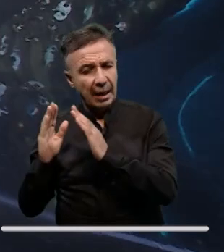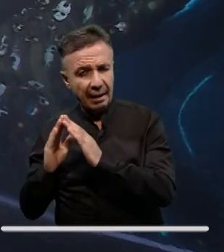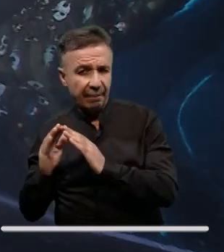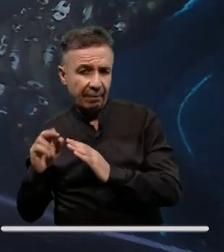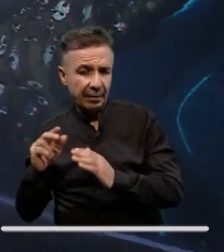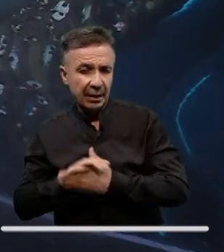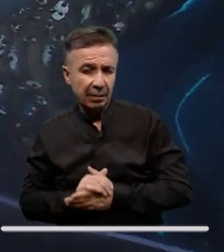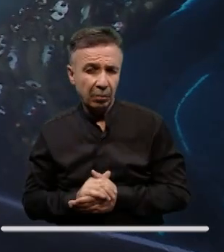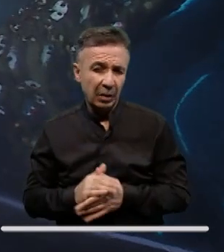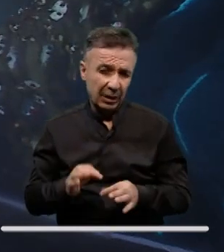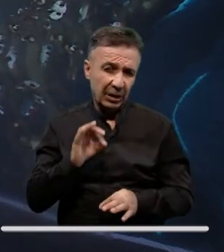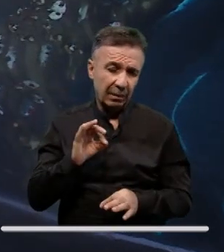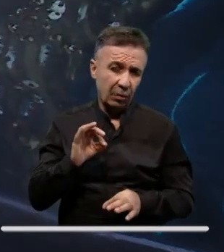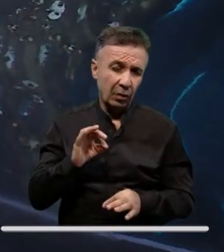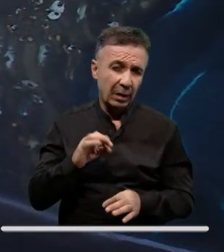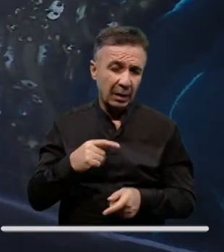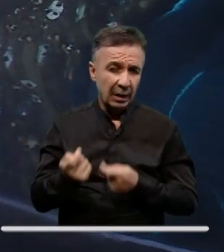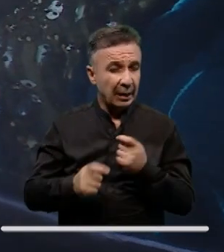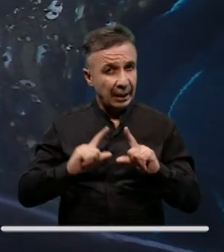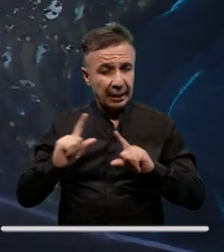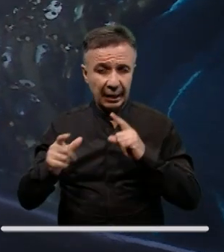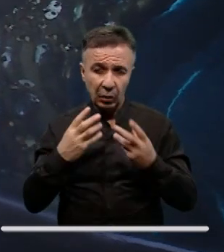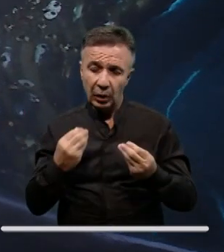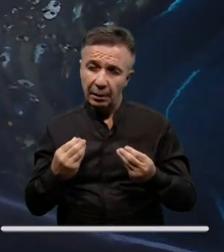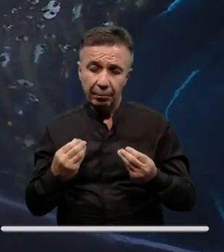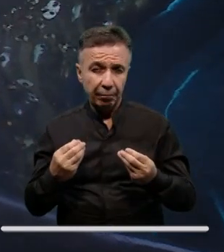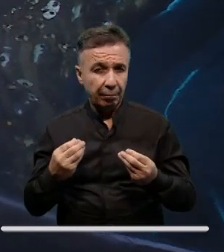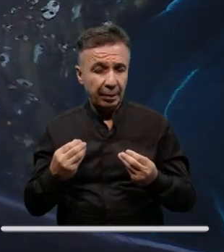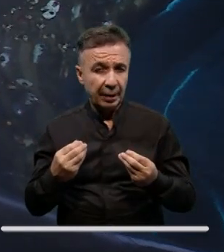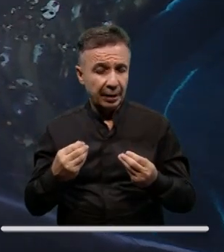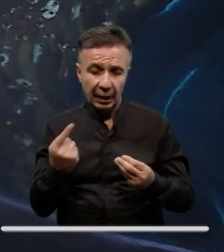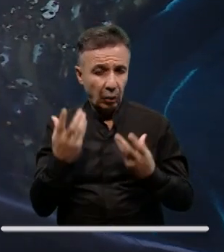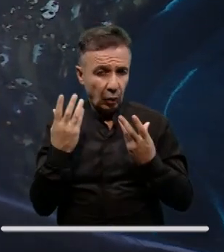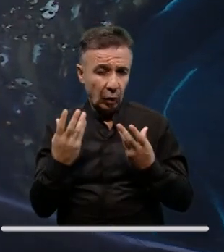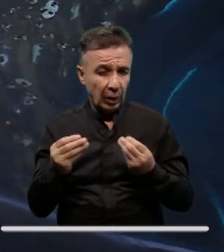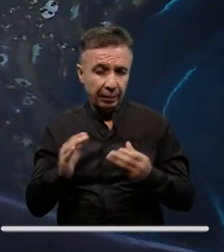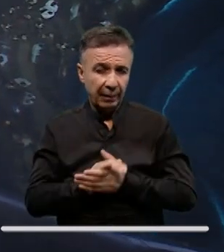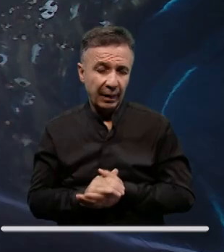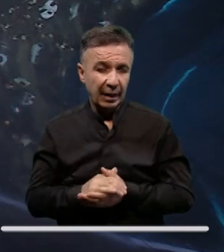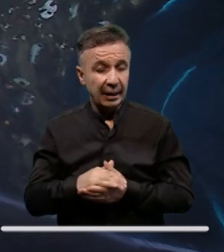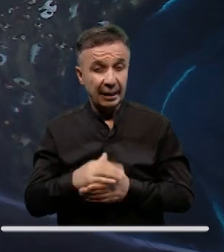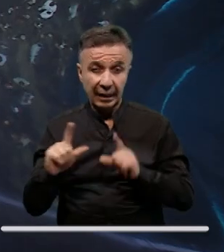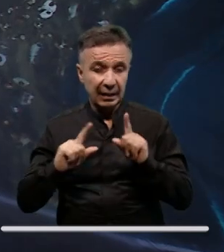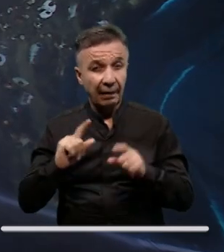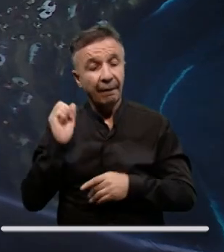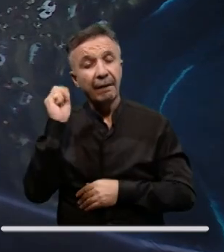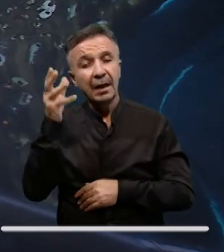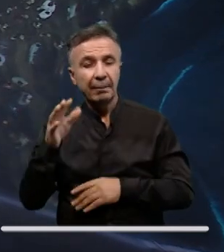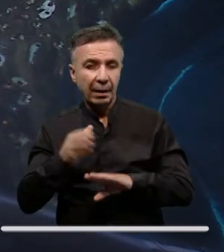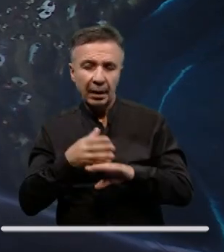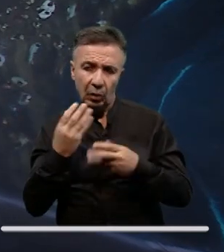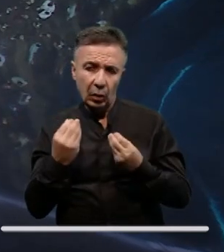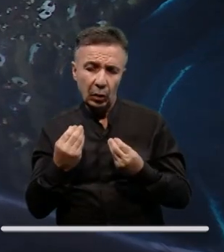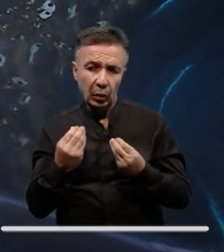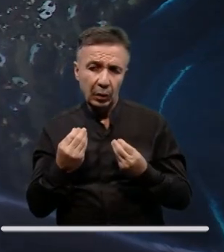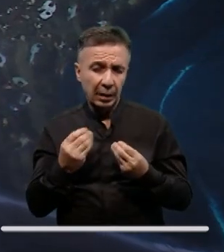Eee kişinin kullanacağı ihtiyacı olan bir mal olabilir ya da ihtiyaç fazlası bir mal olabilir ihtiyacı bir